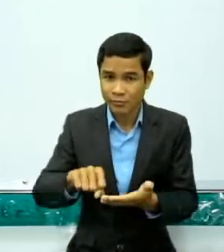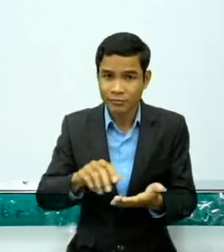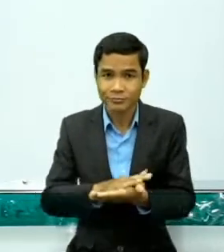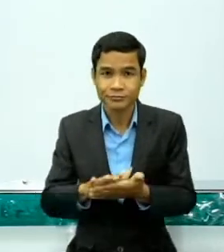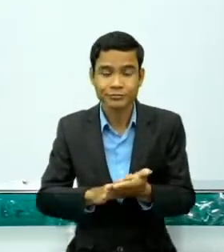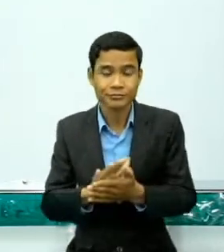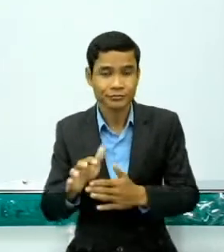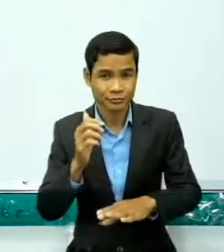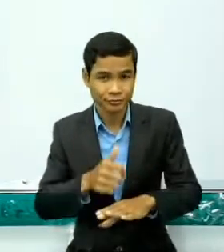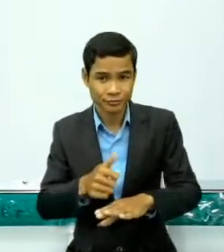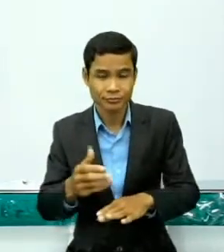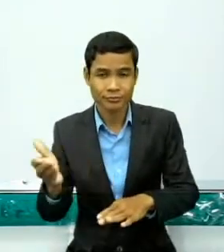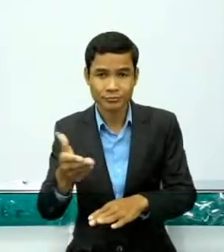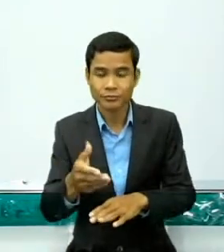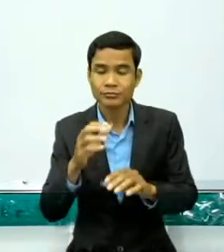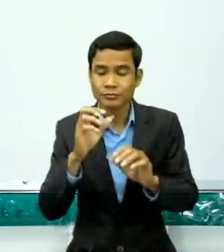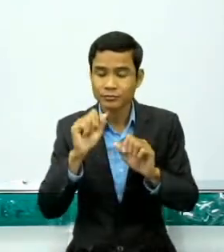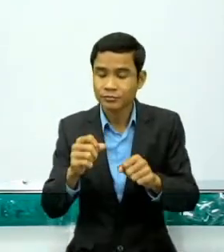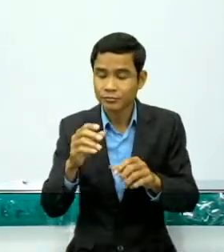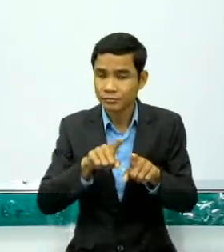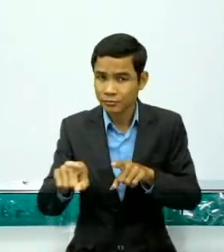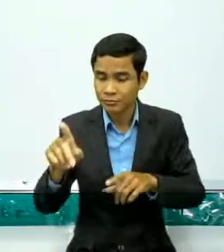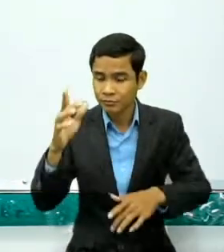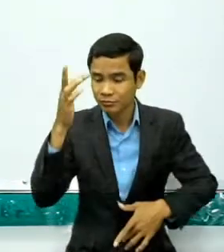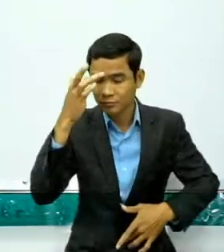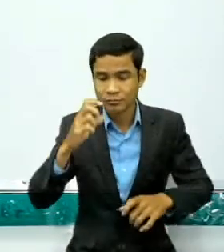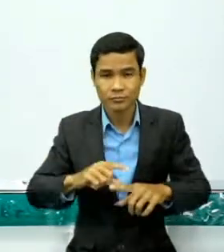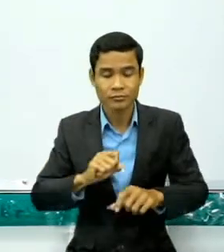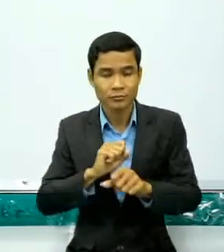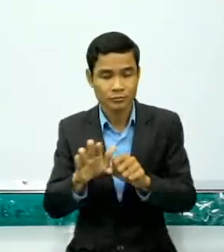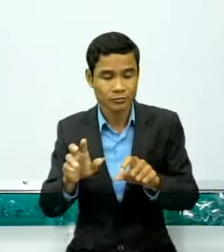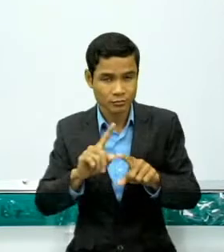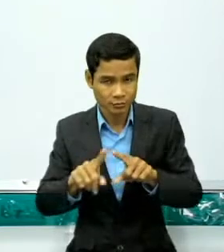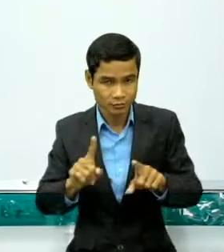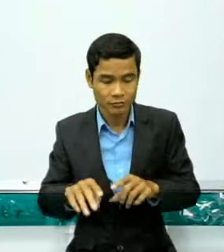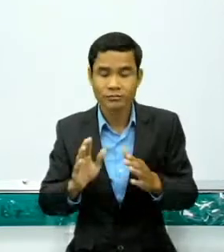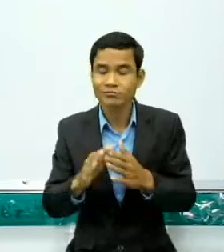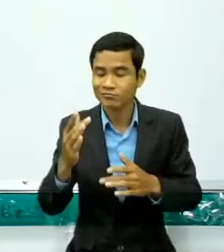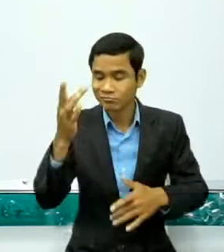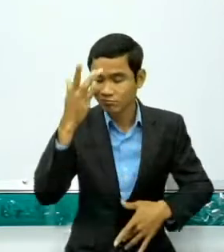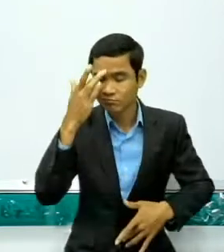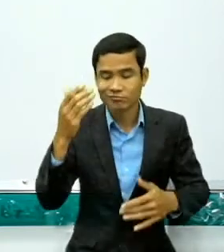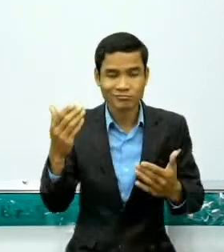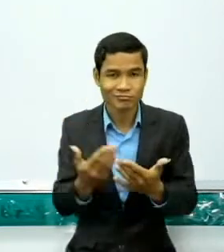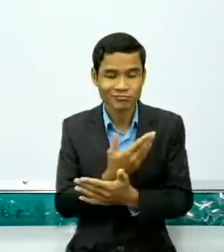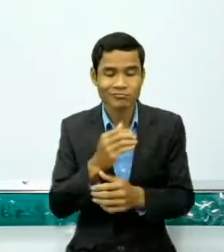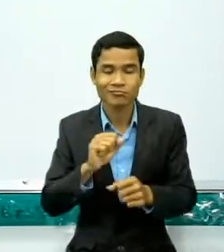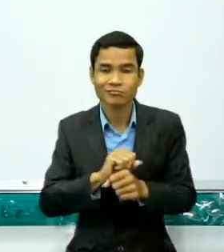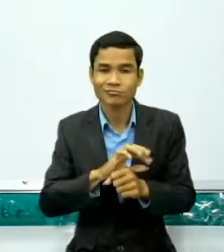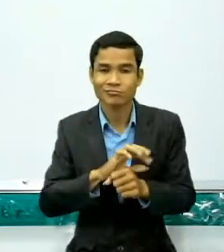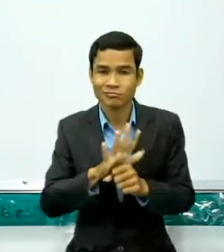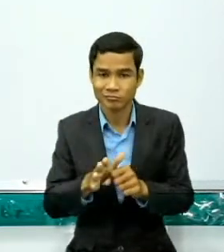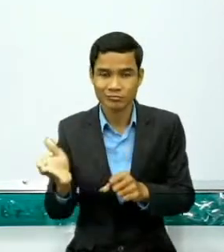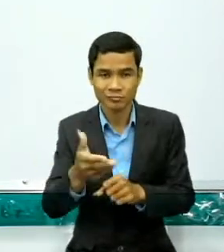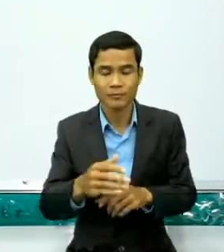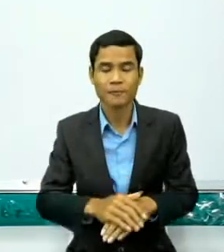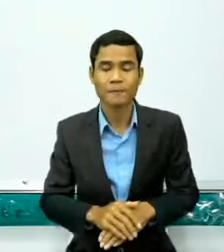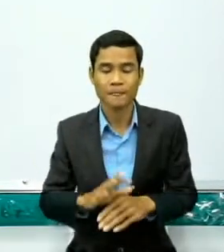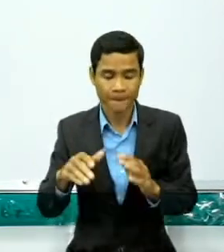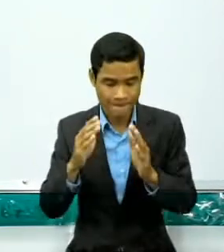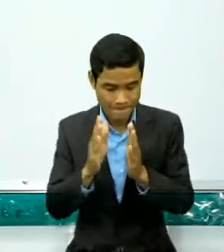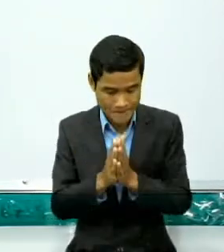កលអកលដើម្បីឲ្យកូនជៀសផុតពីជំងឺផ្សេងៗជាពិសេសជំងឺប្រភេទថ្មីគឺជំងឺ COVID-19 ចាអ